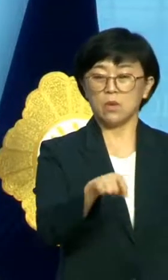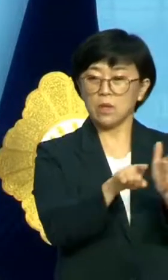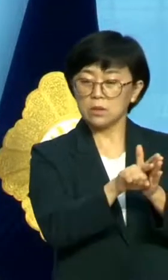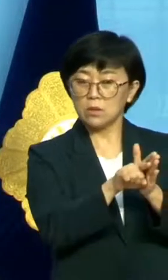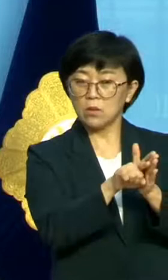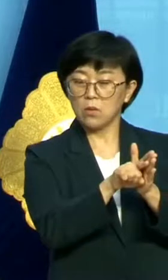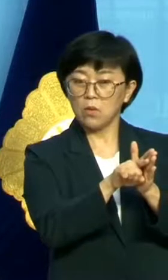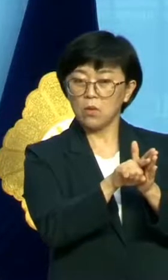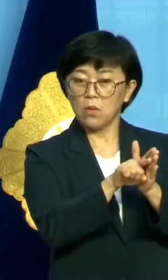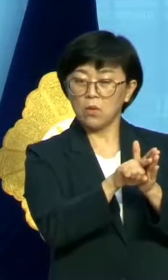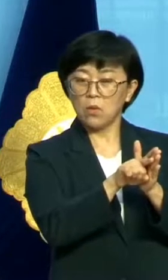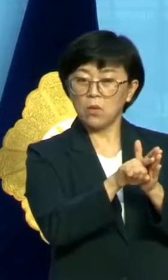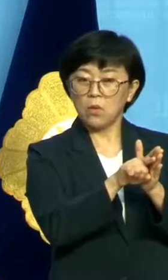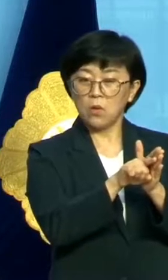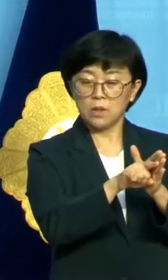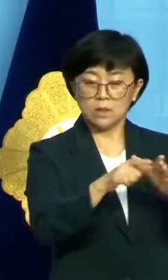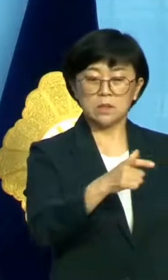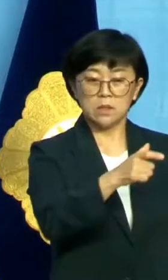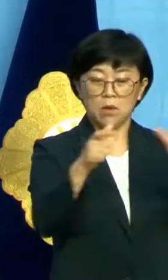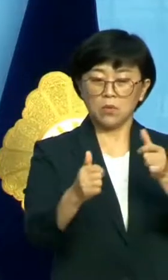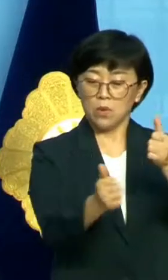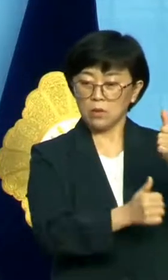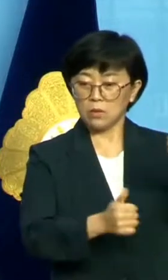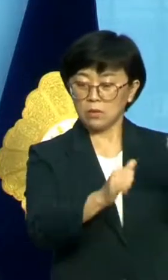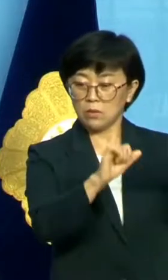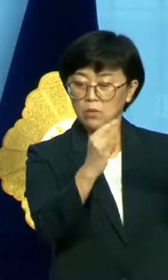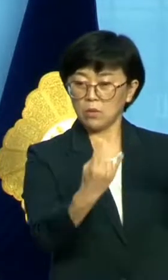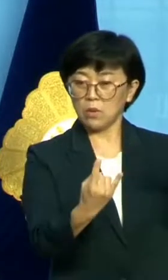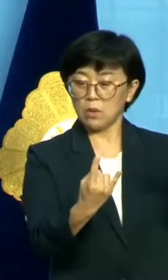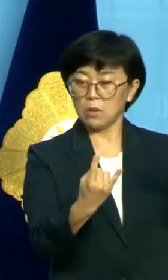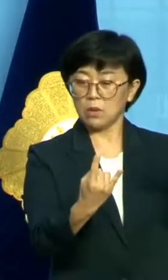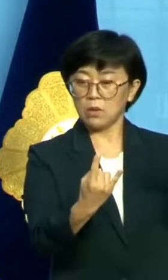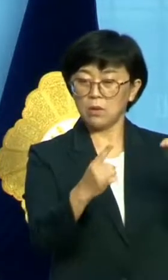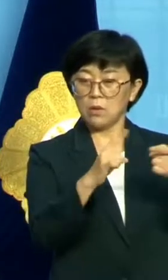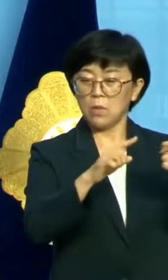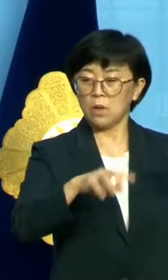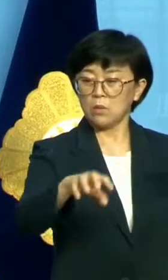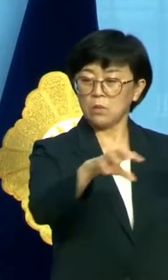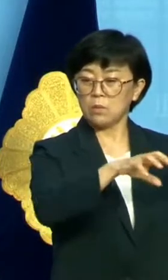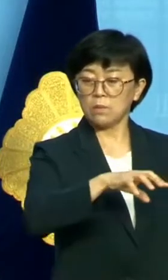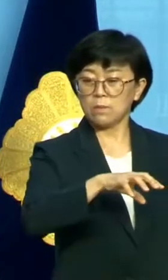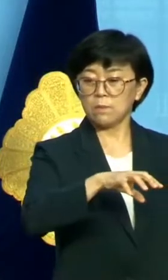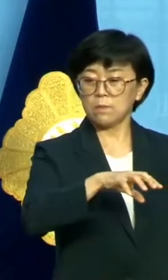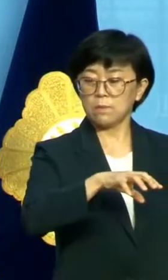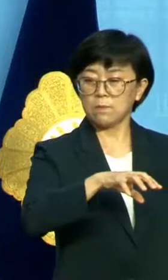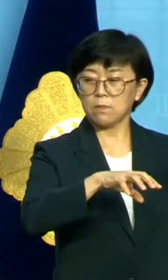지구당을 부활시키고 지역위원회 중에서 특히 원외 지역위원회의 경우에는